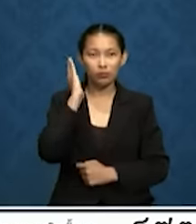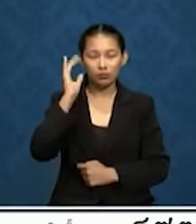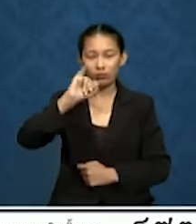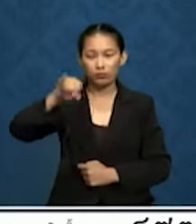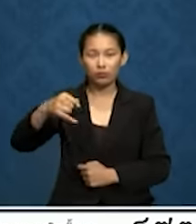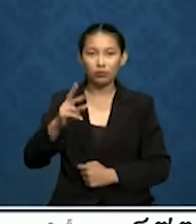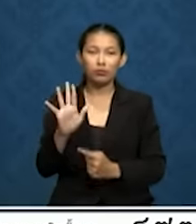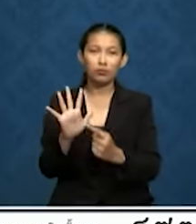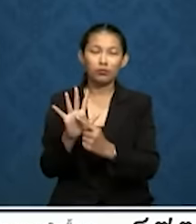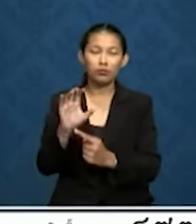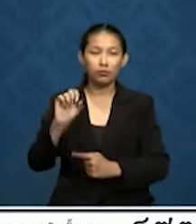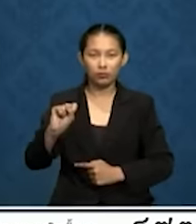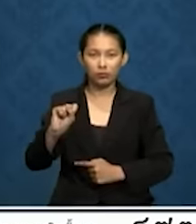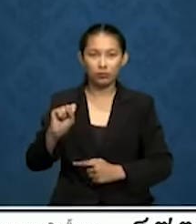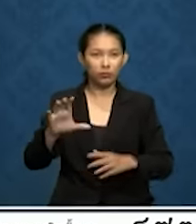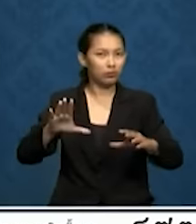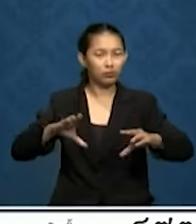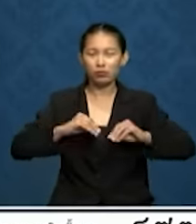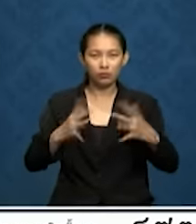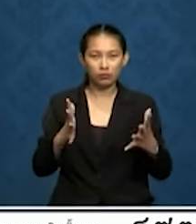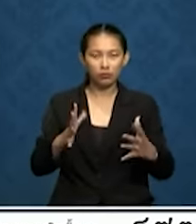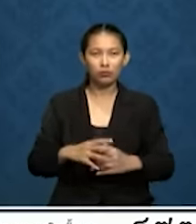คุ้มไข่น้ำ ไม่เห็นชอบครับ